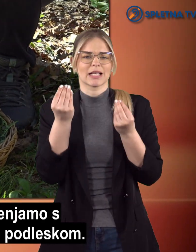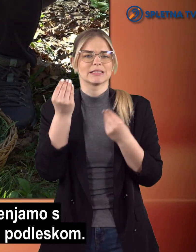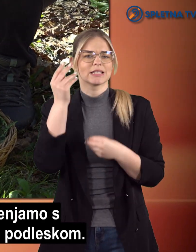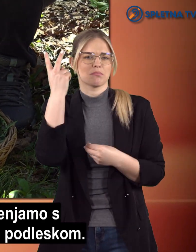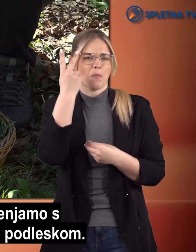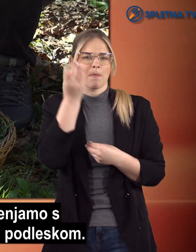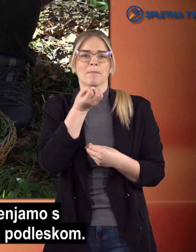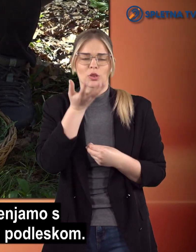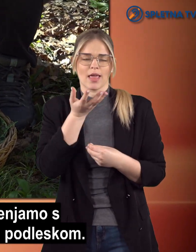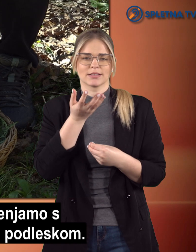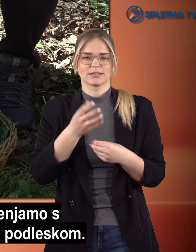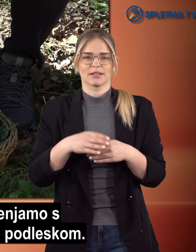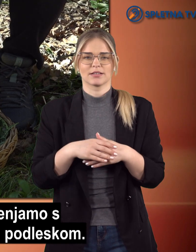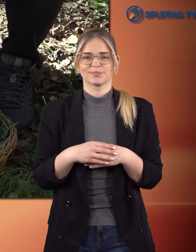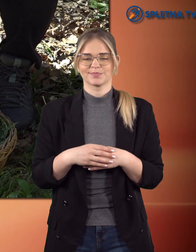podleskom.